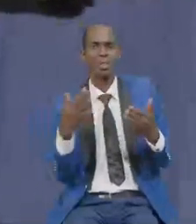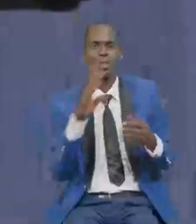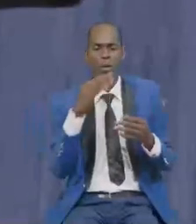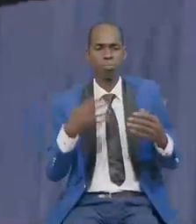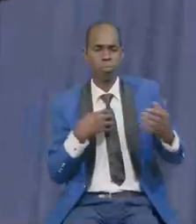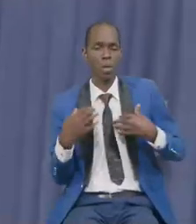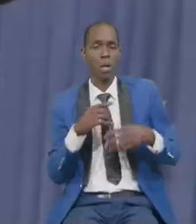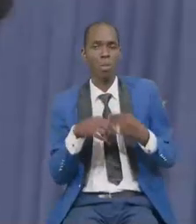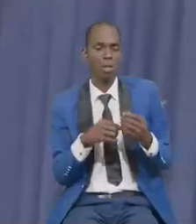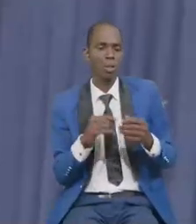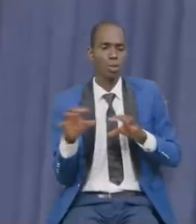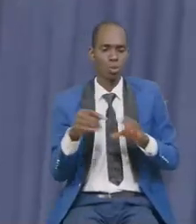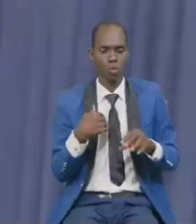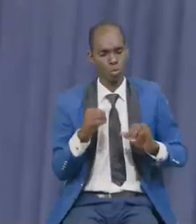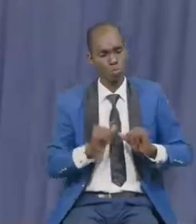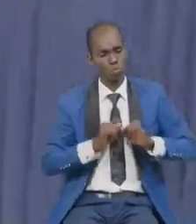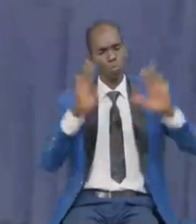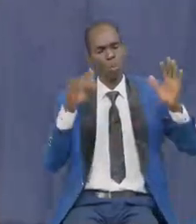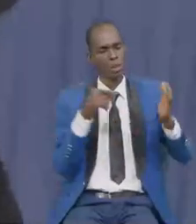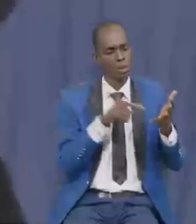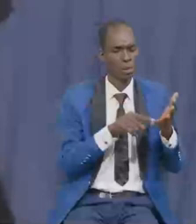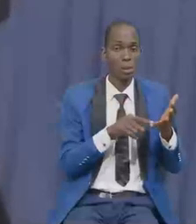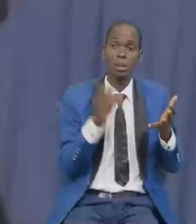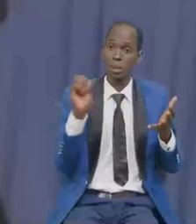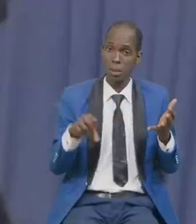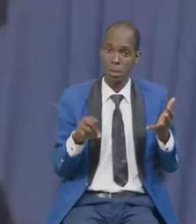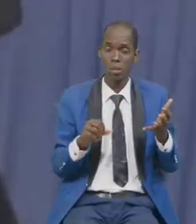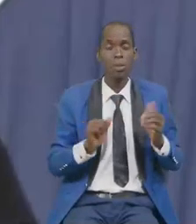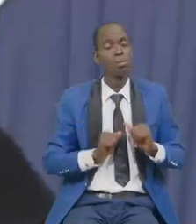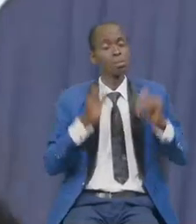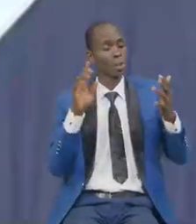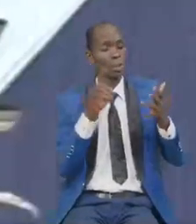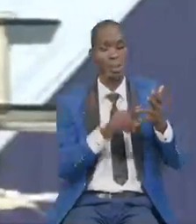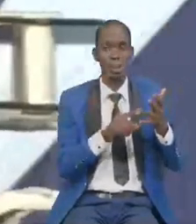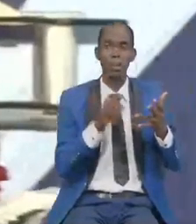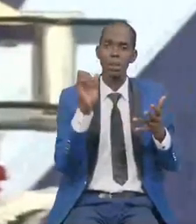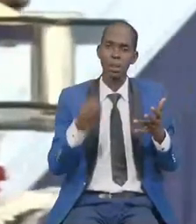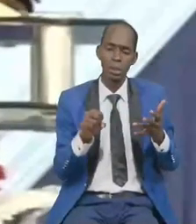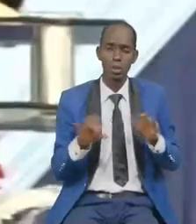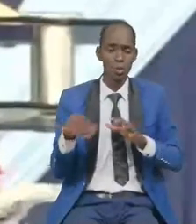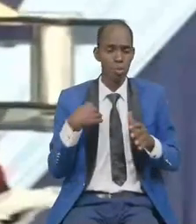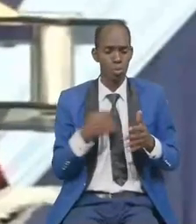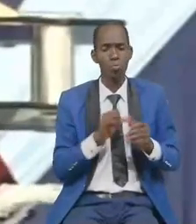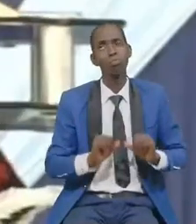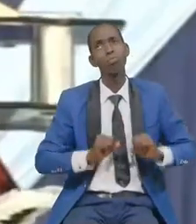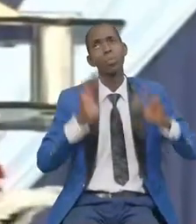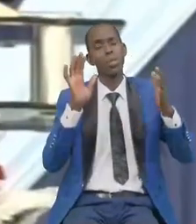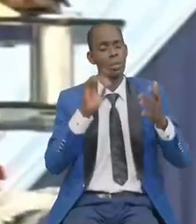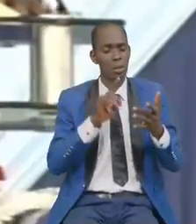abandonner ça? Oui. Est-ce qu'il faut abandonner ceci? Oui. Est-ce qu'il faut abandonner cela? Oui. Mais compare